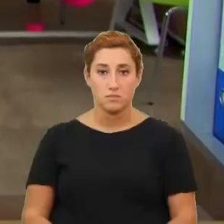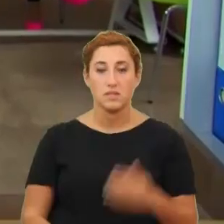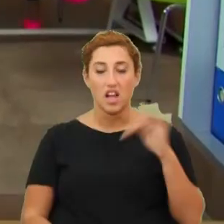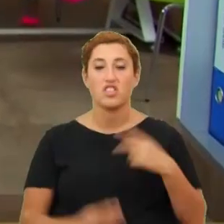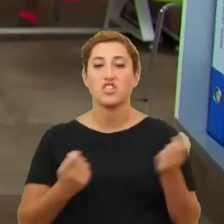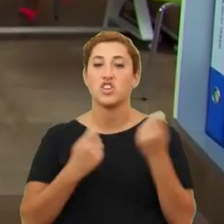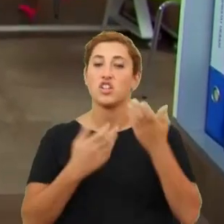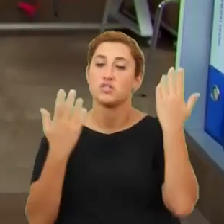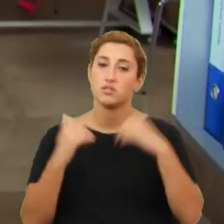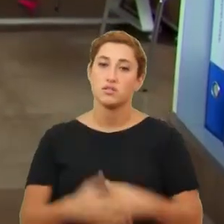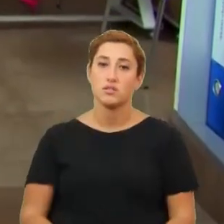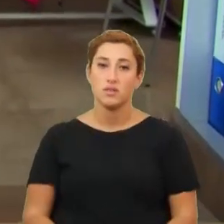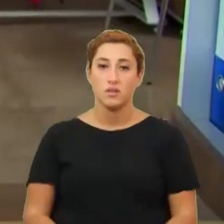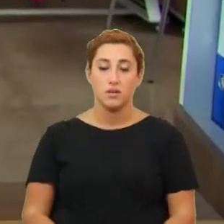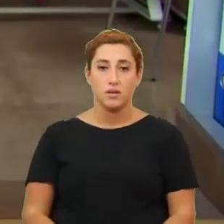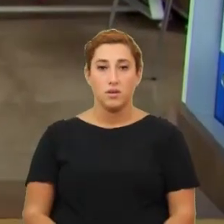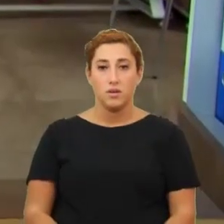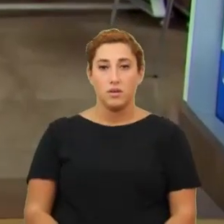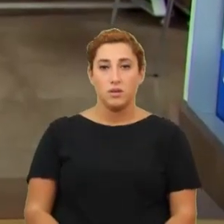Gel de çalış.